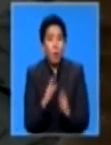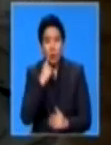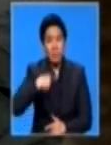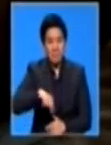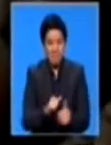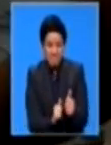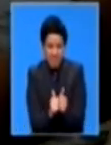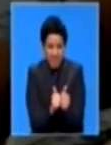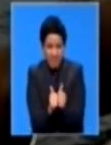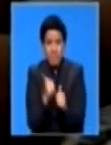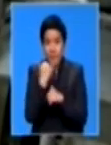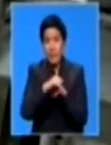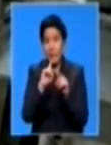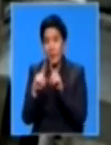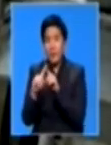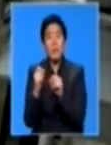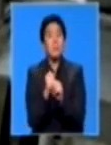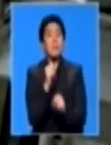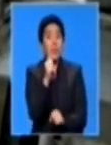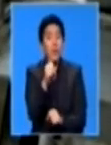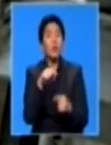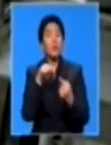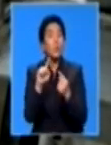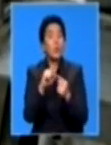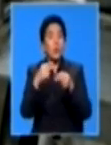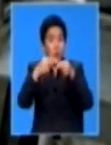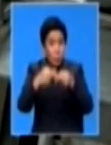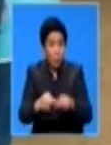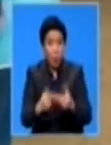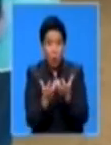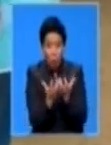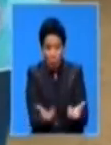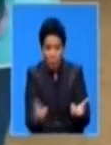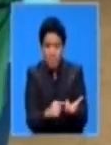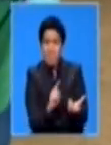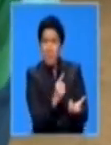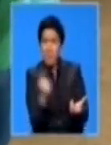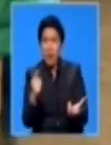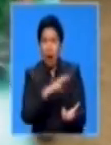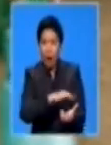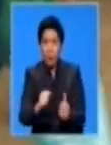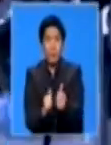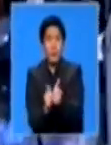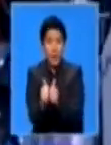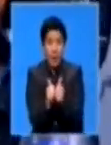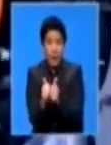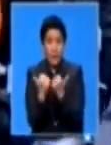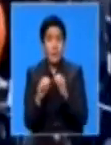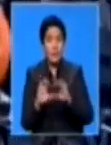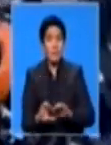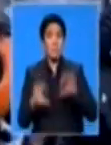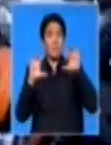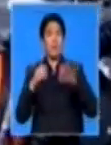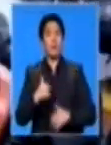ดความสามารถในการแข่งขันรอบด้านโดยเฉพาะยิ่งในเรื่องของการสร้างนวัตกรรมสิ่งใหม่ๆมาแข่งขันนะครับทั้งนี้รัฐบาล